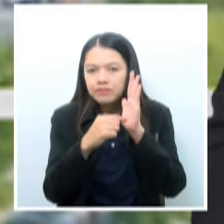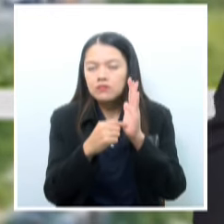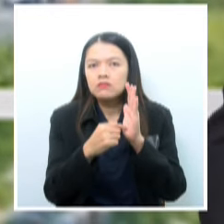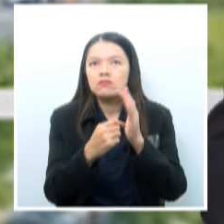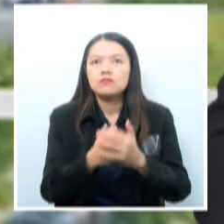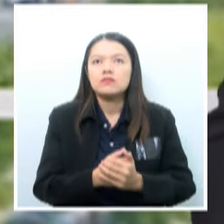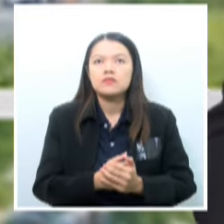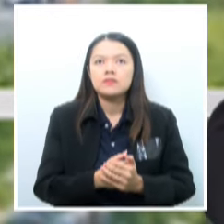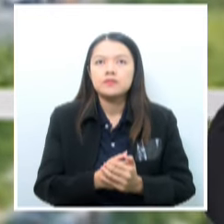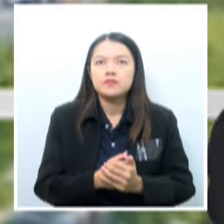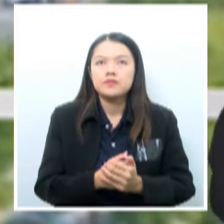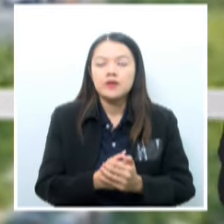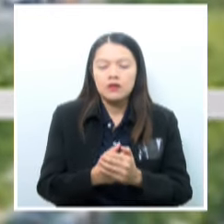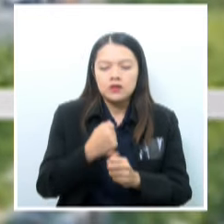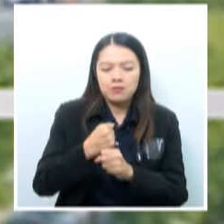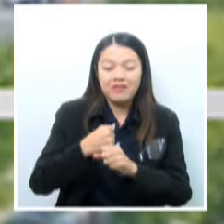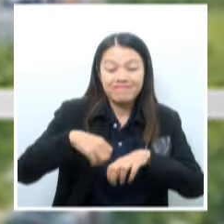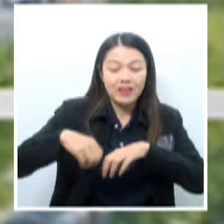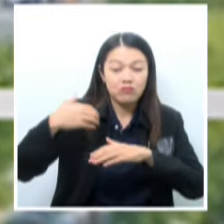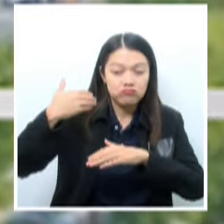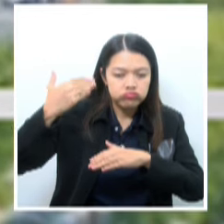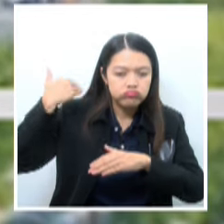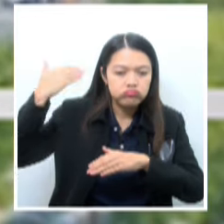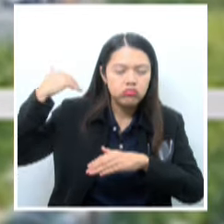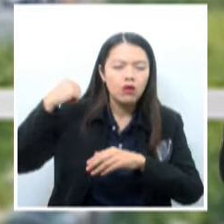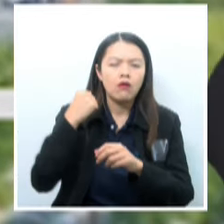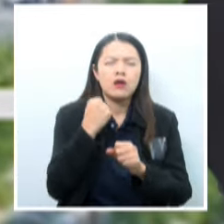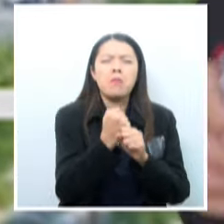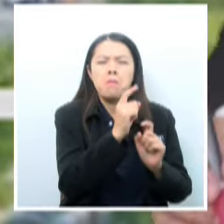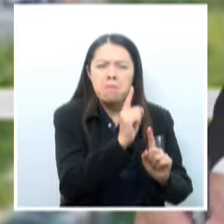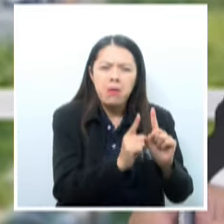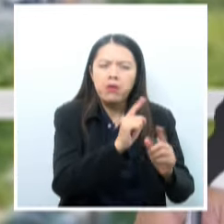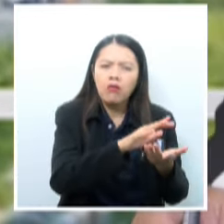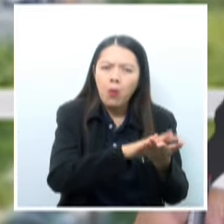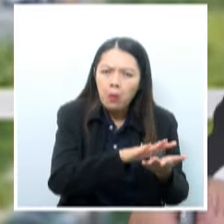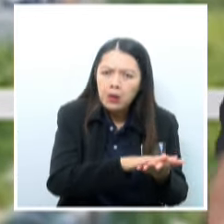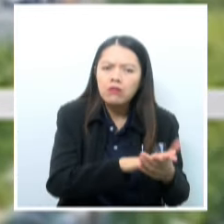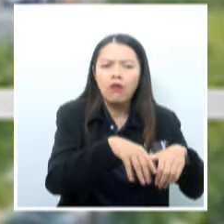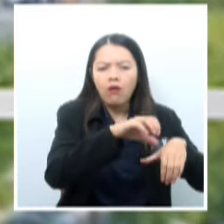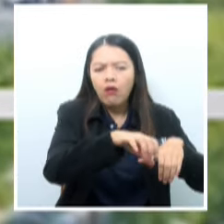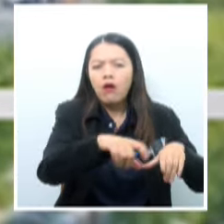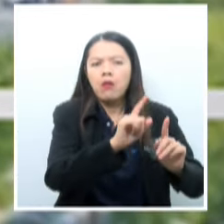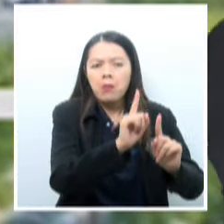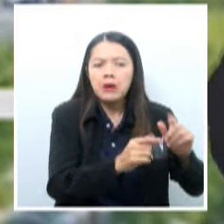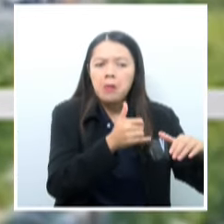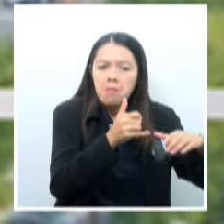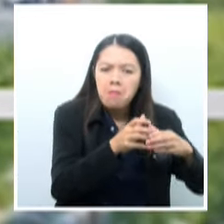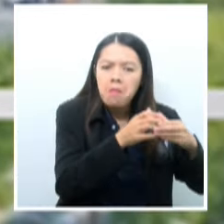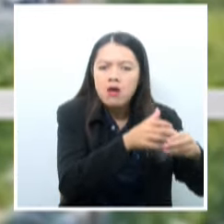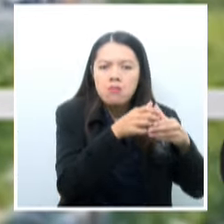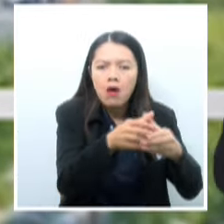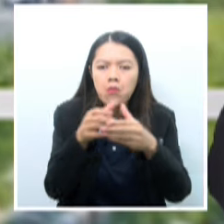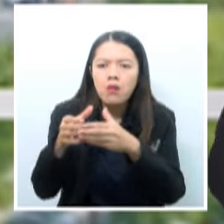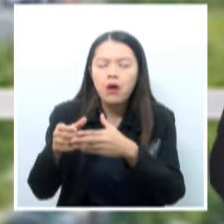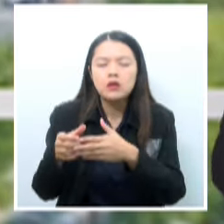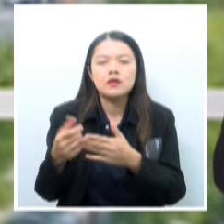ที่ค่ะซึ่งจากการดำเนินการที่ผ่านมานะคะการลดภาระการประเมินของสถานศึกษาเนี่ยเราได้เริ่มต้นจากการที่ทำ OBEC Poll นะ